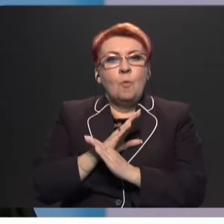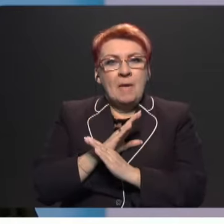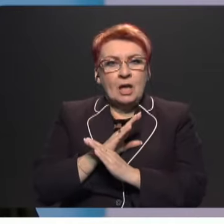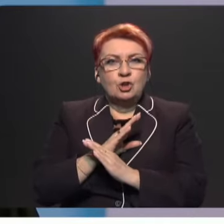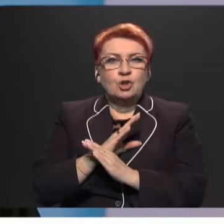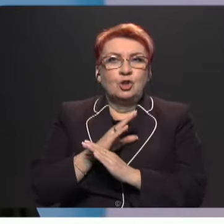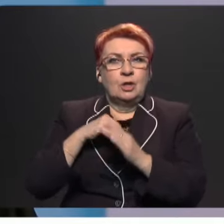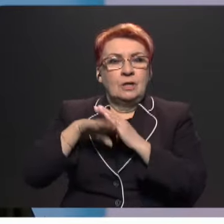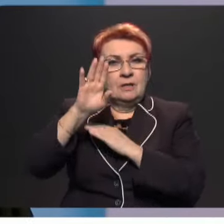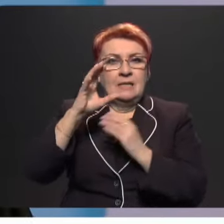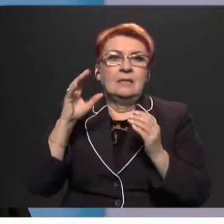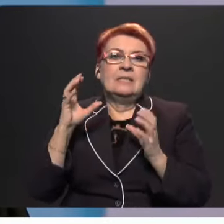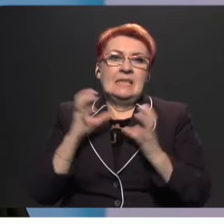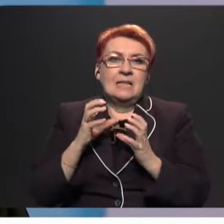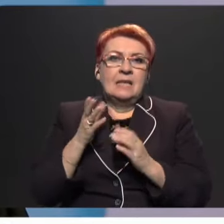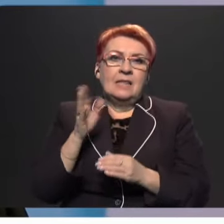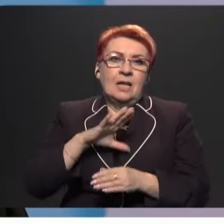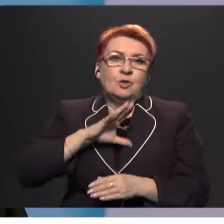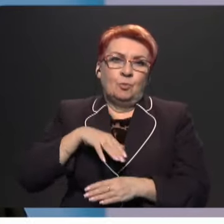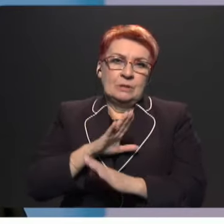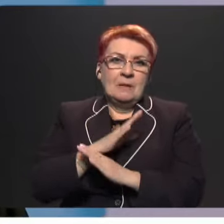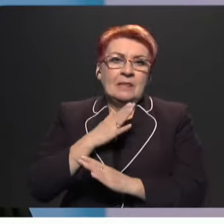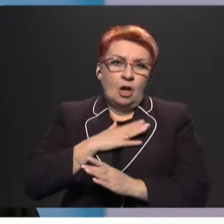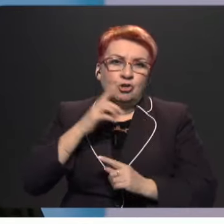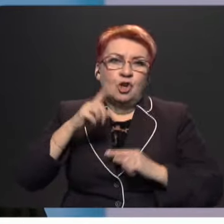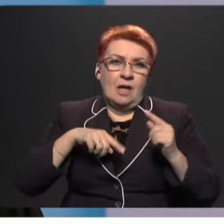после смерти наших родных, и